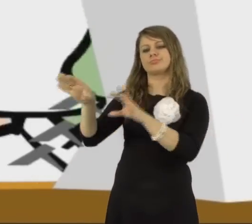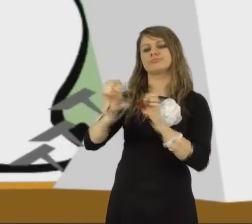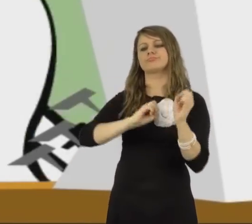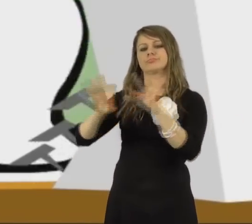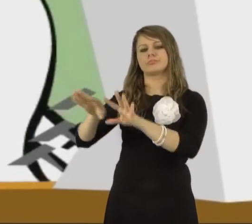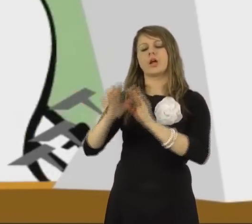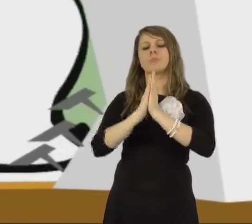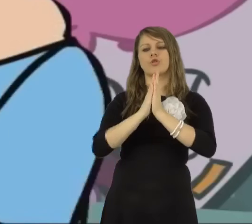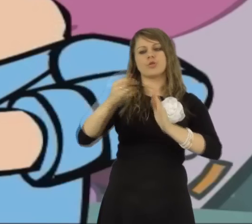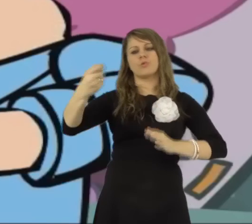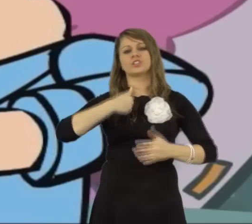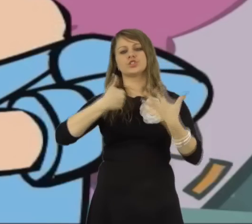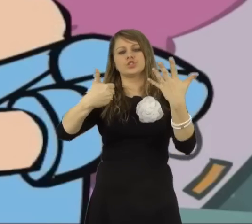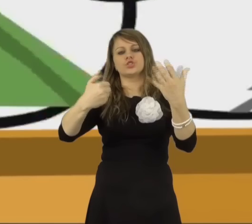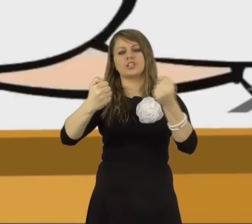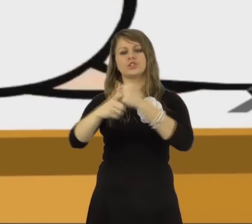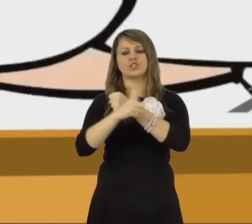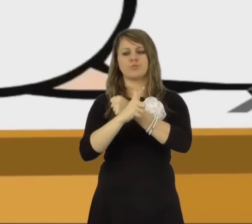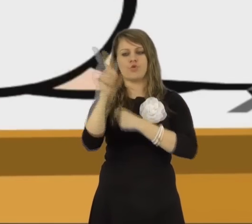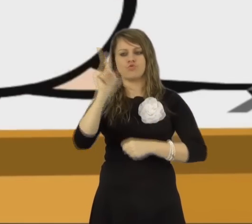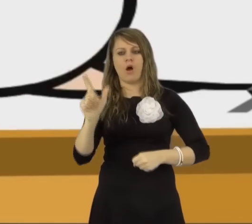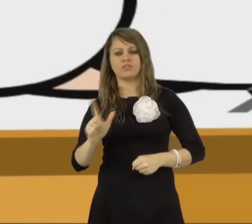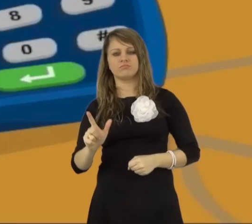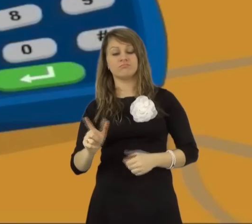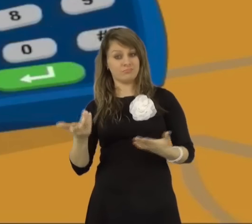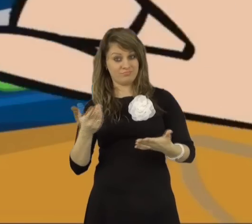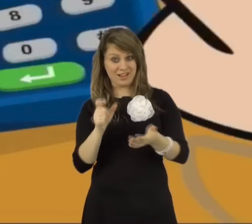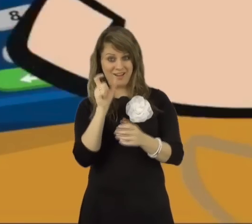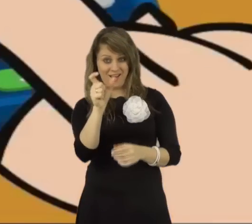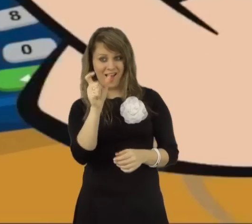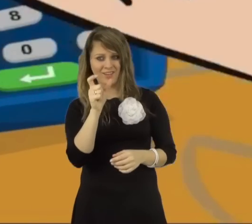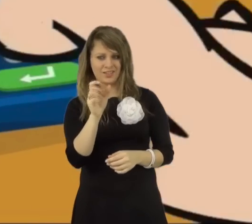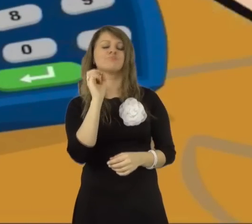pan 670 mońków. Mogę kartą? Oczywiście.